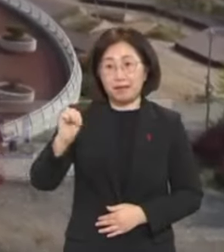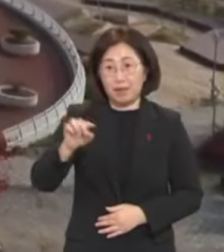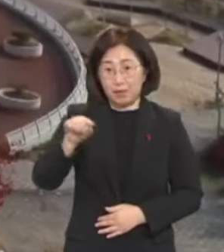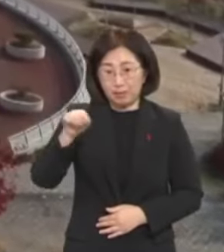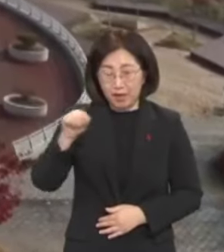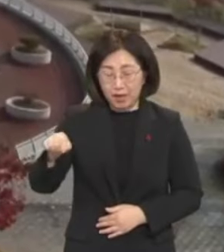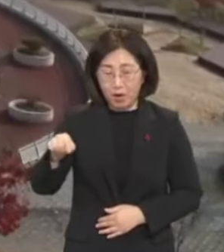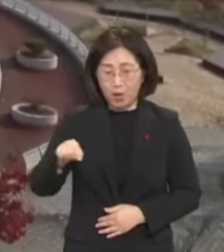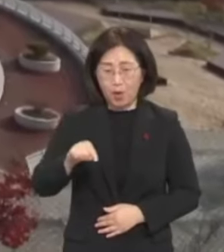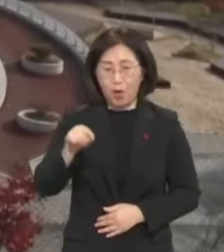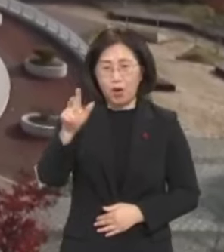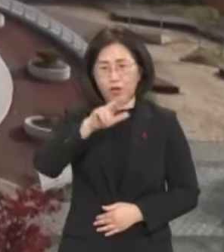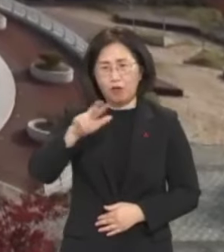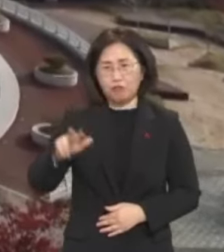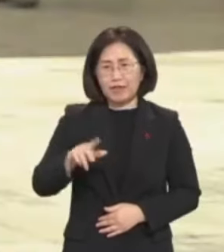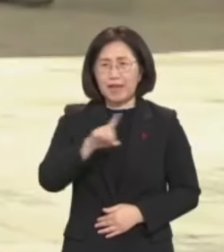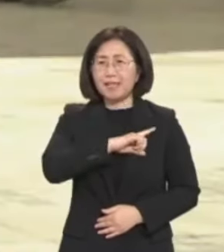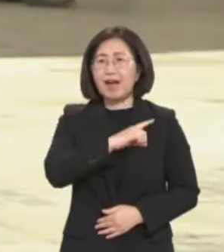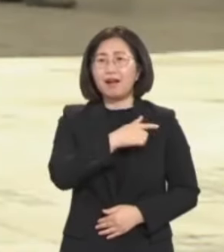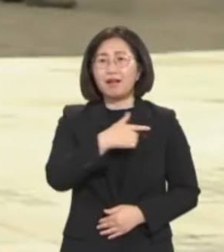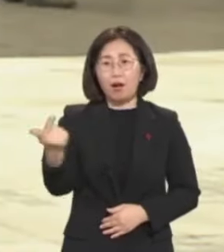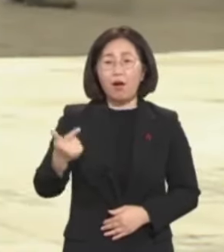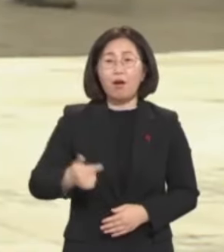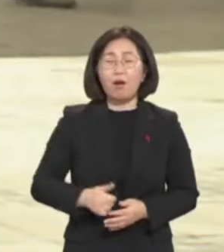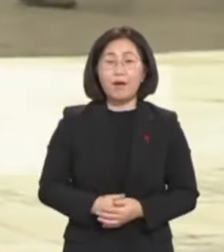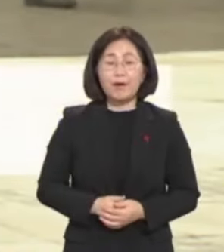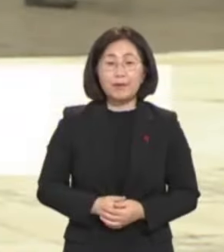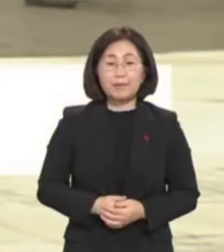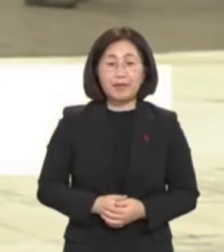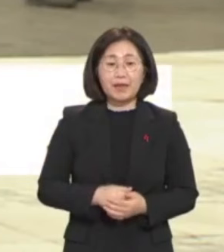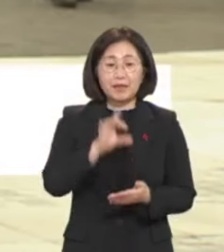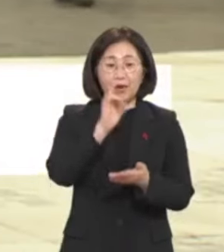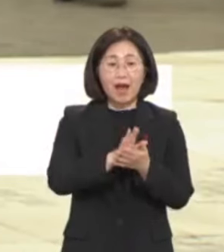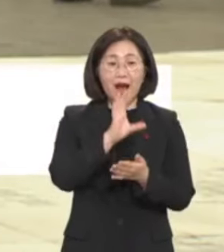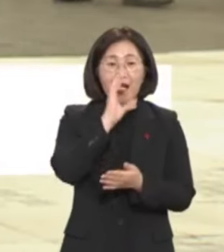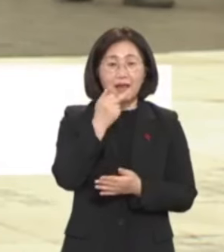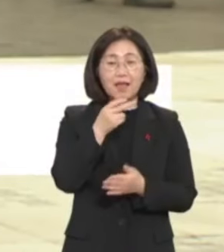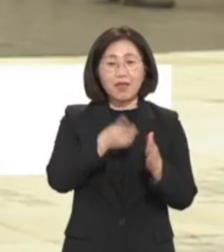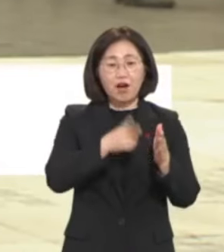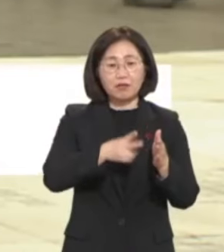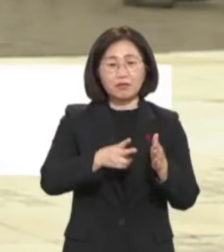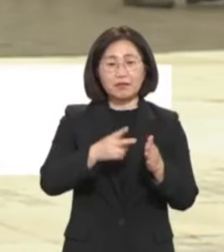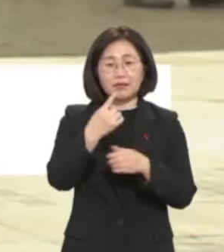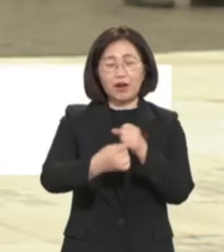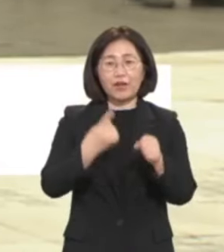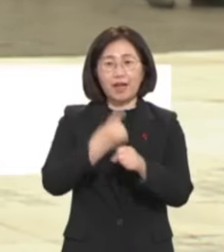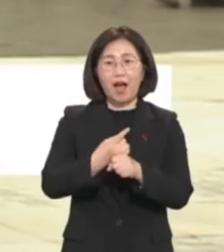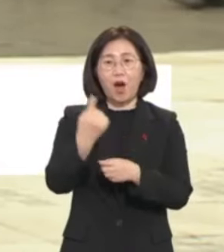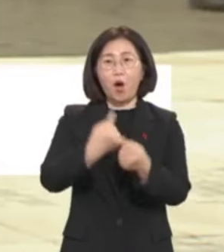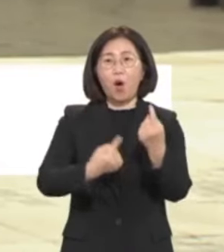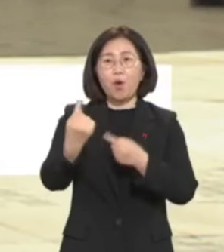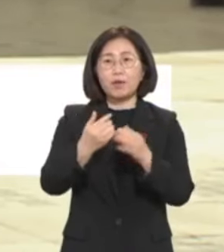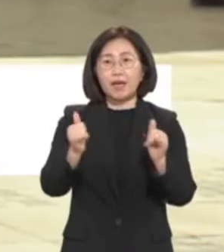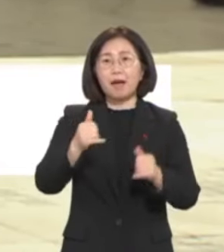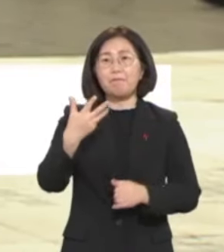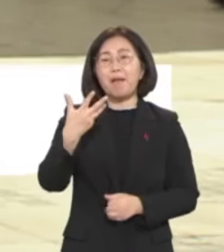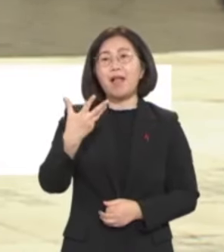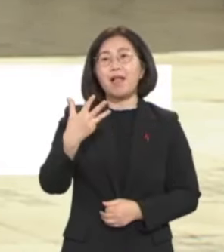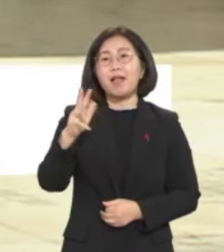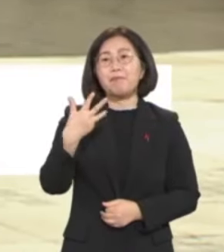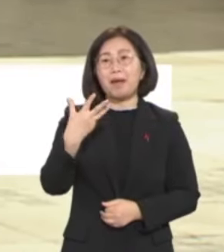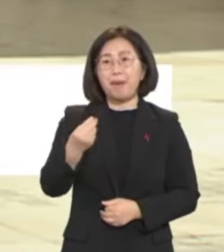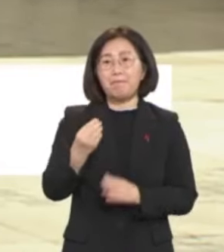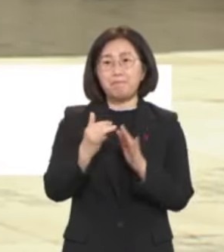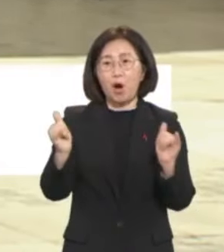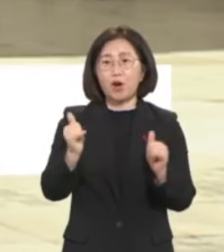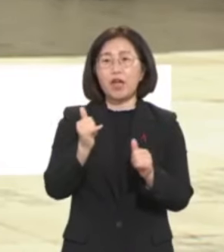제곱미터로 전국 최대 규모입니다. 천안 아산역은 연간 800만 명이 이용 중인 철도 교통 허브입니다.